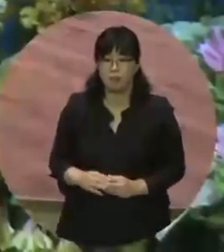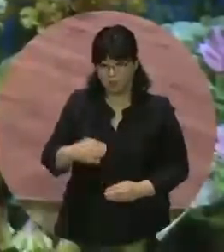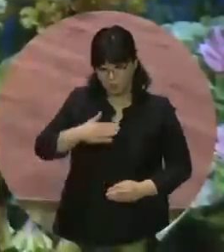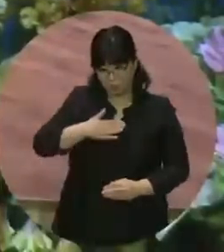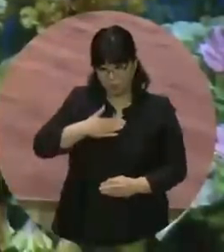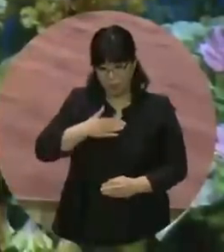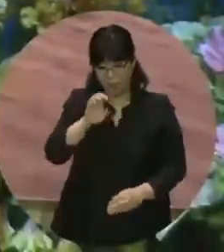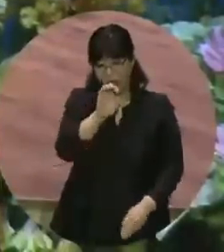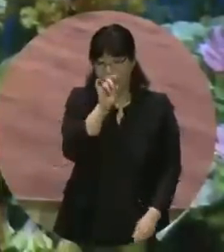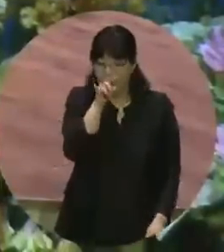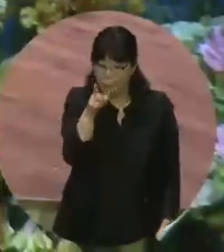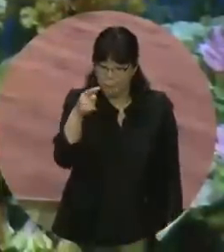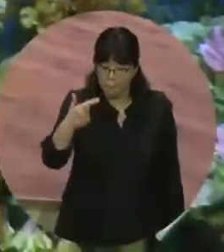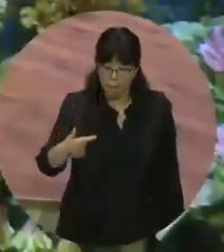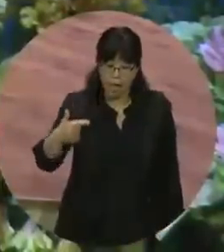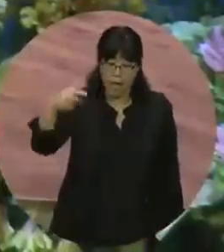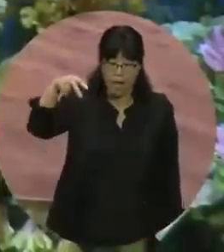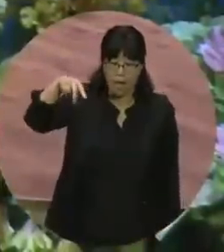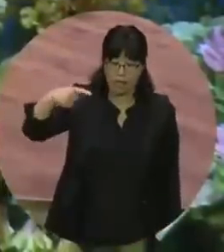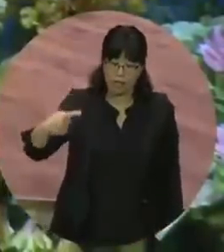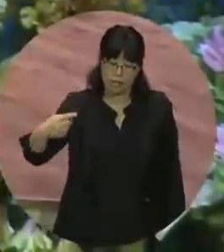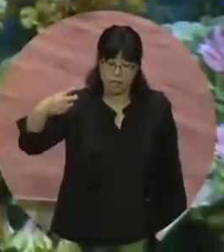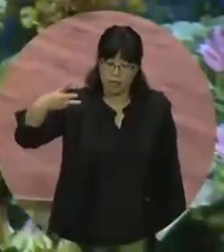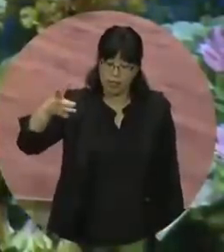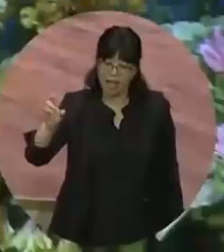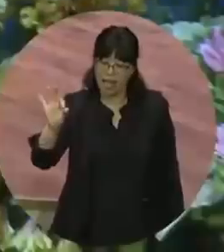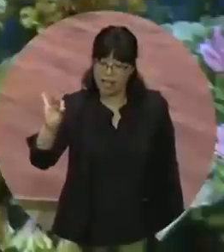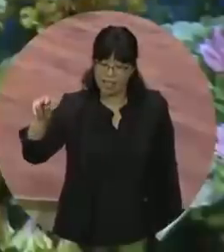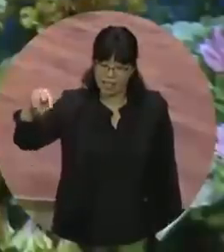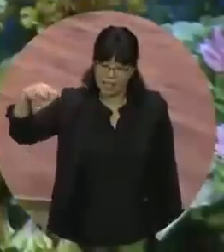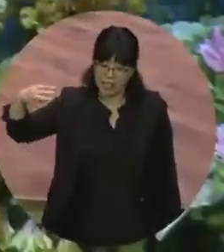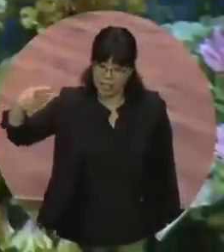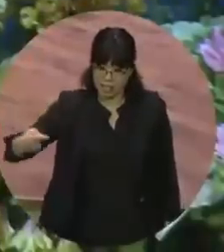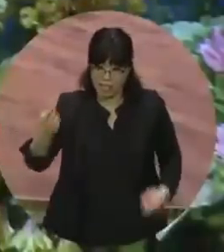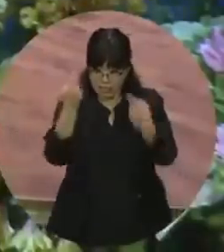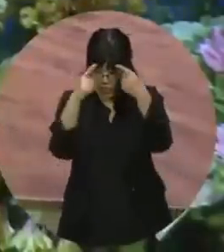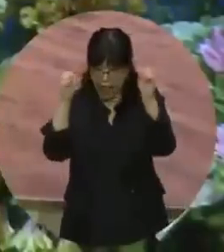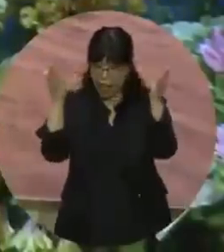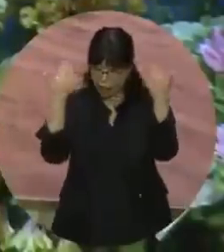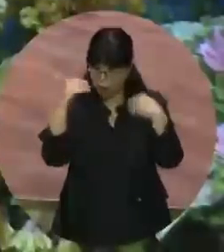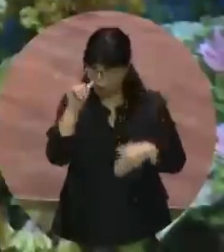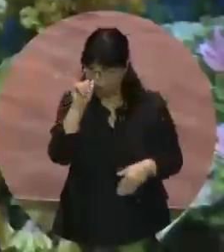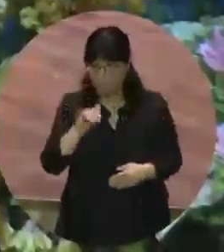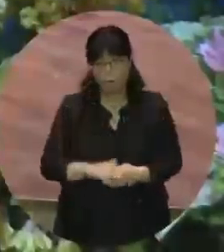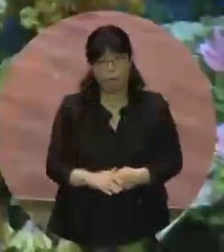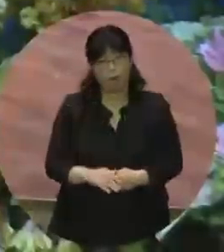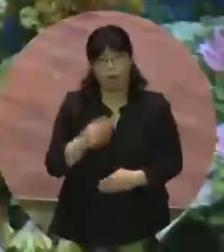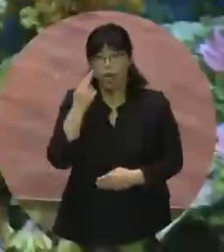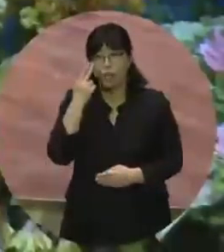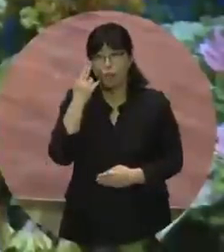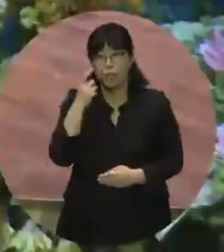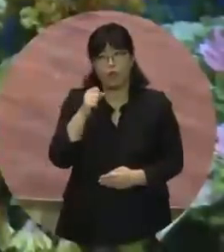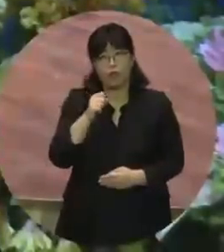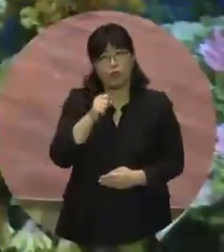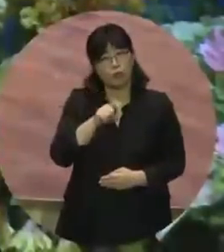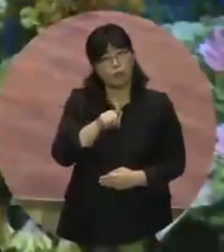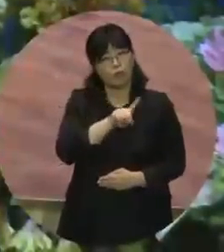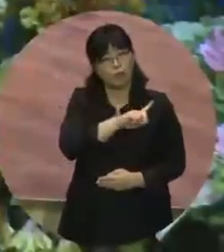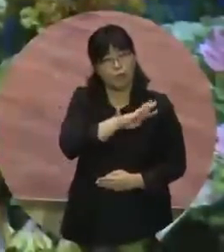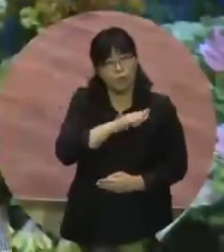펜스테이트 대학이라고 미국에서 10대 안에 들어가는 숫자로서 그렇게 많은 대학이 있습니다. 그